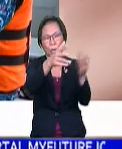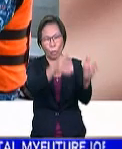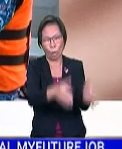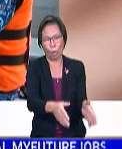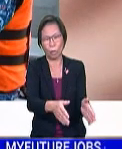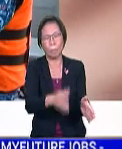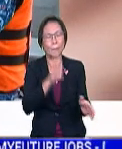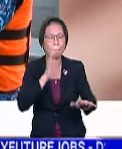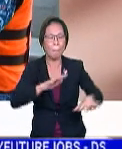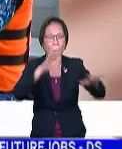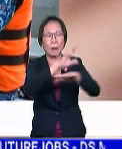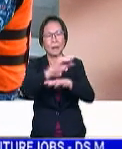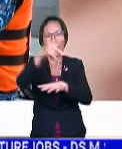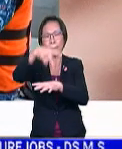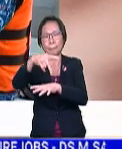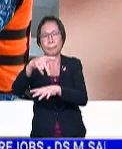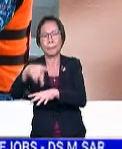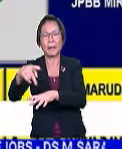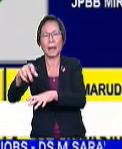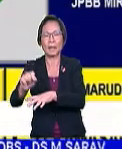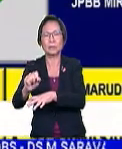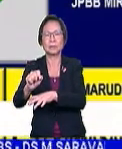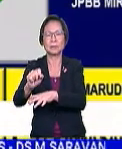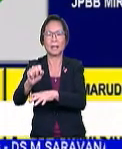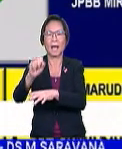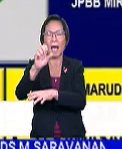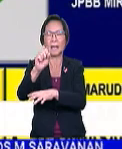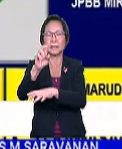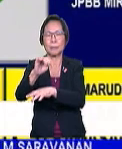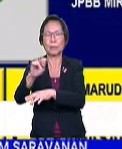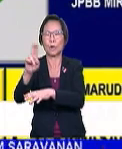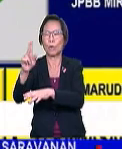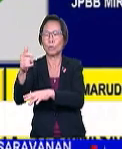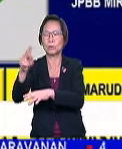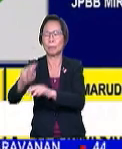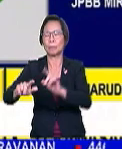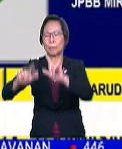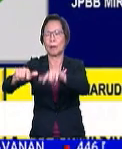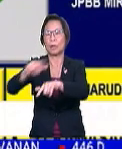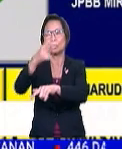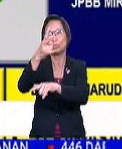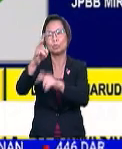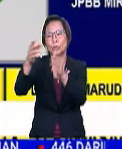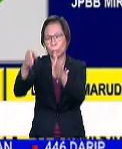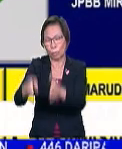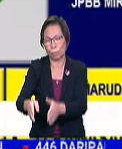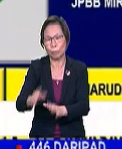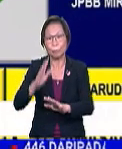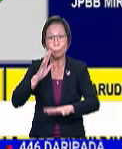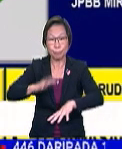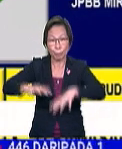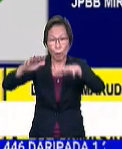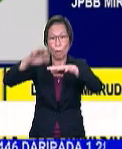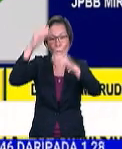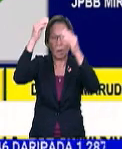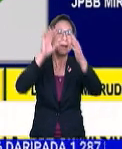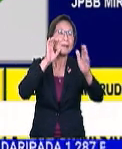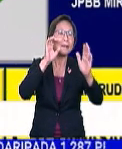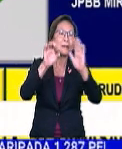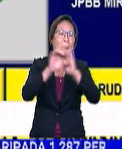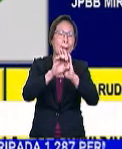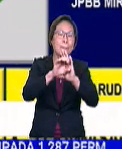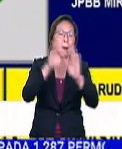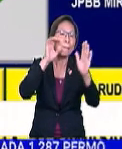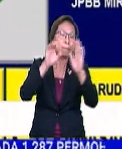orang mangsa dan PPS SMK Telang Usan menempatkan 17 orang mangsa. Sementara itu, infografik Jawatan Kuasa